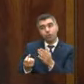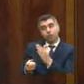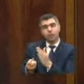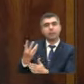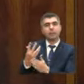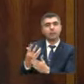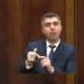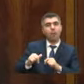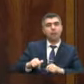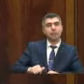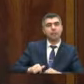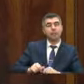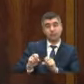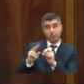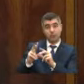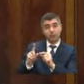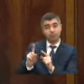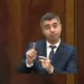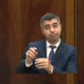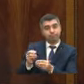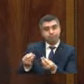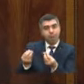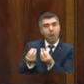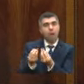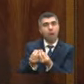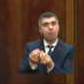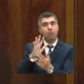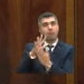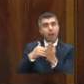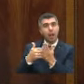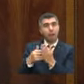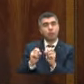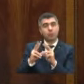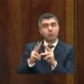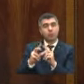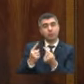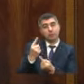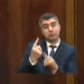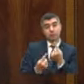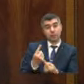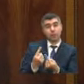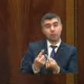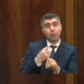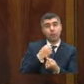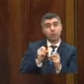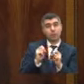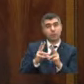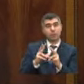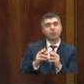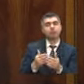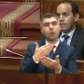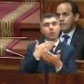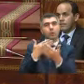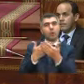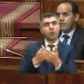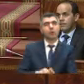هم بالفعل منخرطون في تنزيل هذا البرنامج؟ إلى أي مدى مقتنعون بسيد رئيس الحكومة؟ شكراً للسيدة